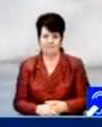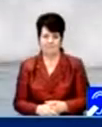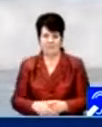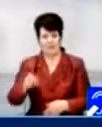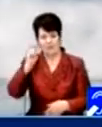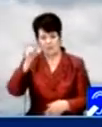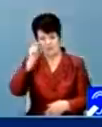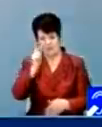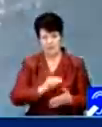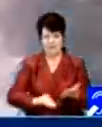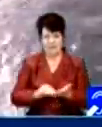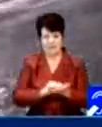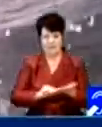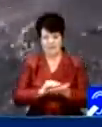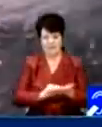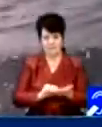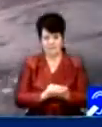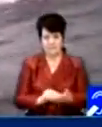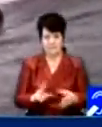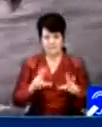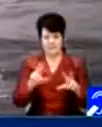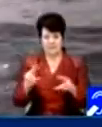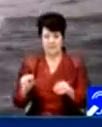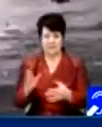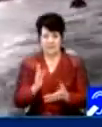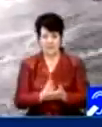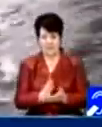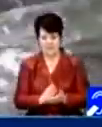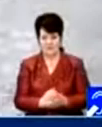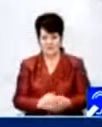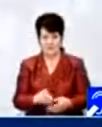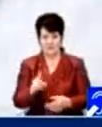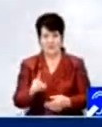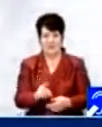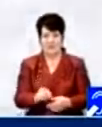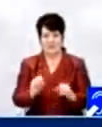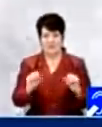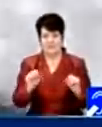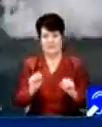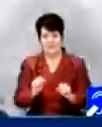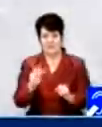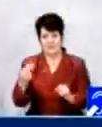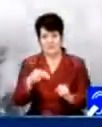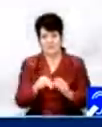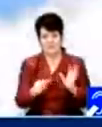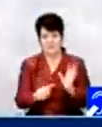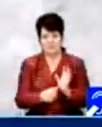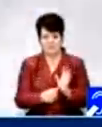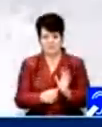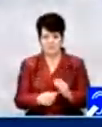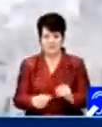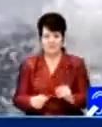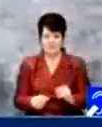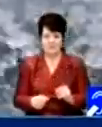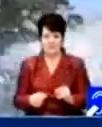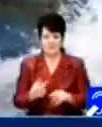Bărbatul a antrenat numeroși surferi de succes și este cunoscut în lumea sporturilor acvatice. În 2016, atletul a reprezentat Spania